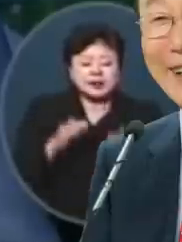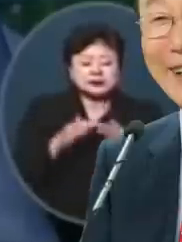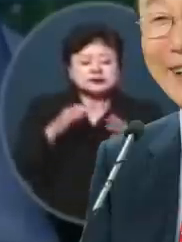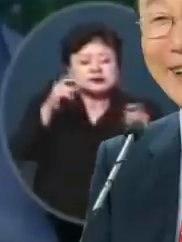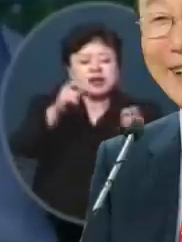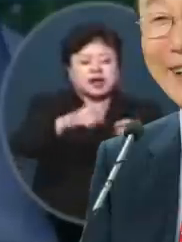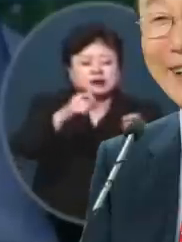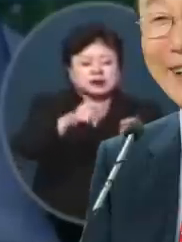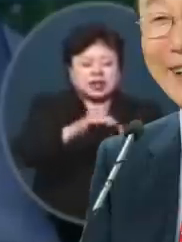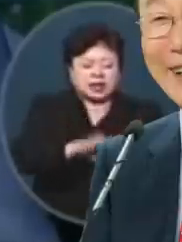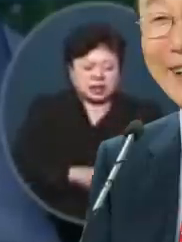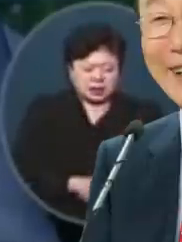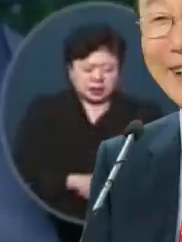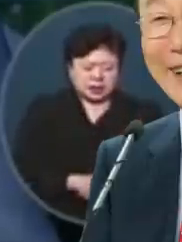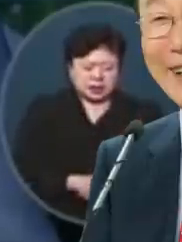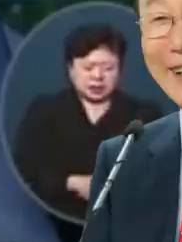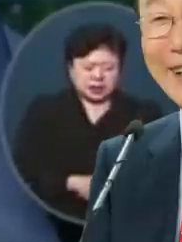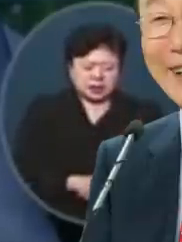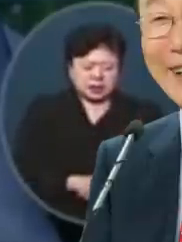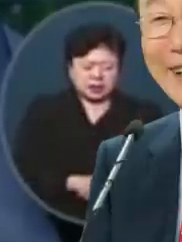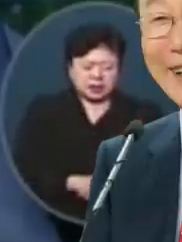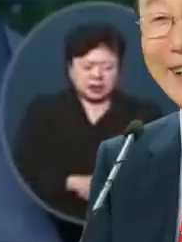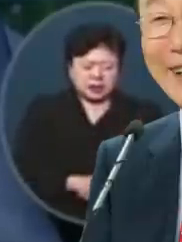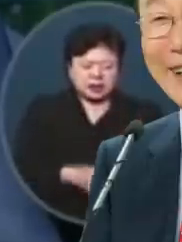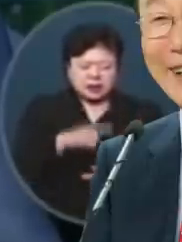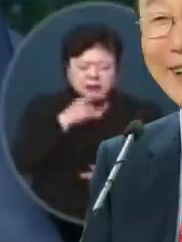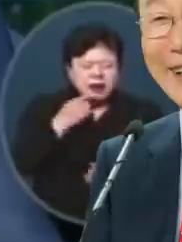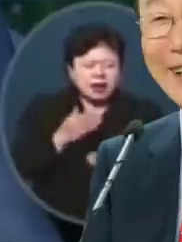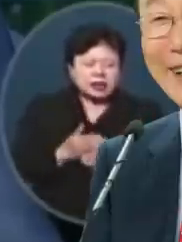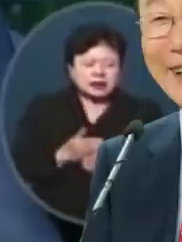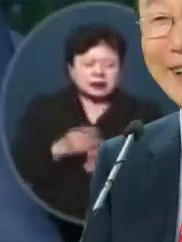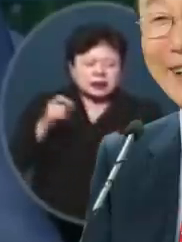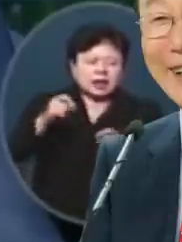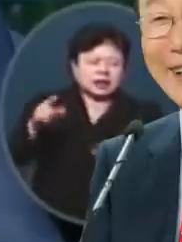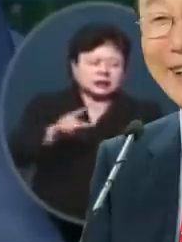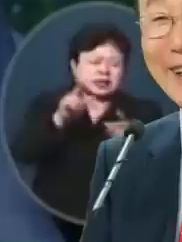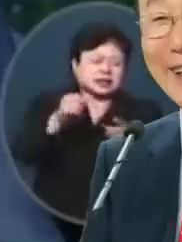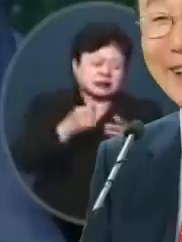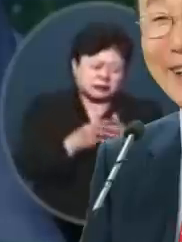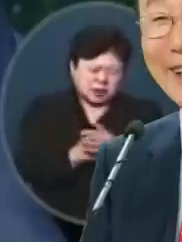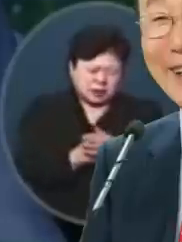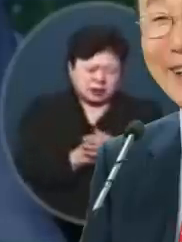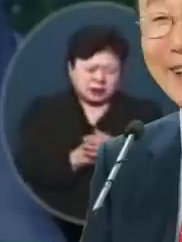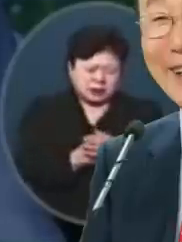근처에 아지트를 만들어서 들어왔습니다.